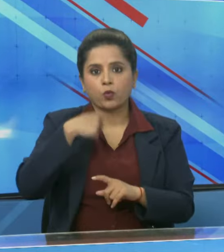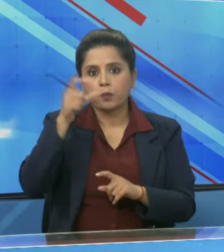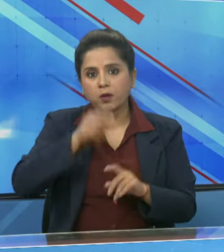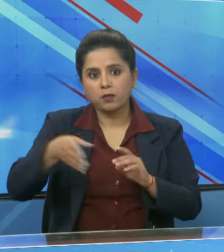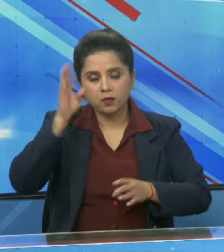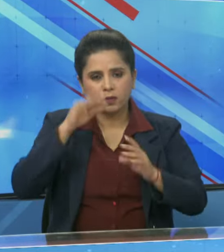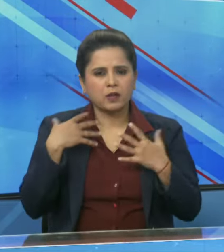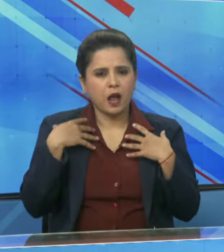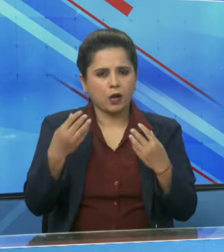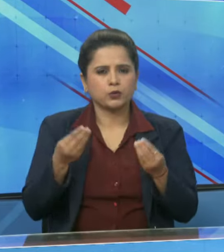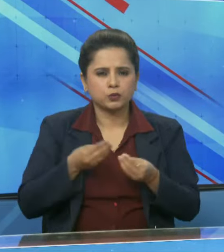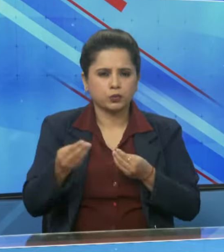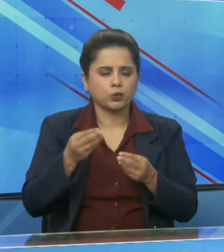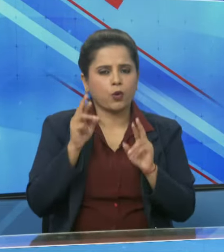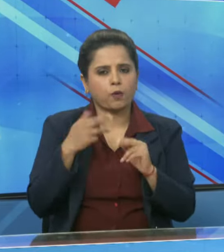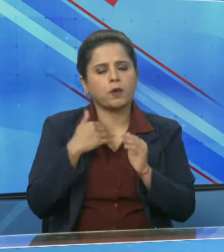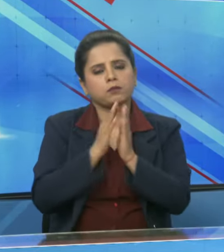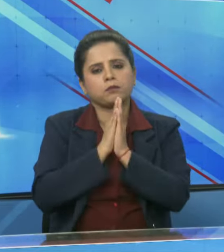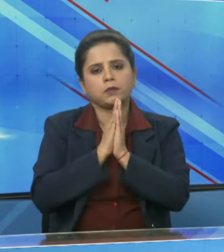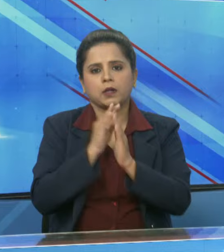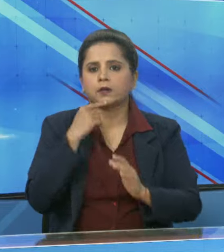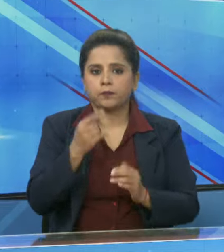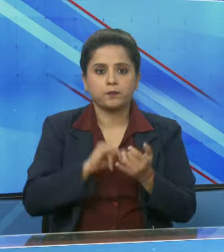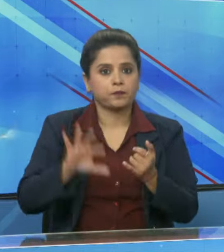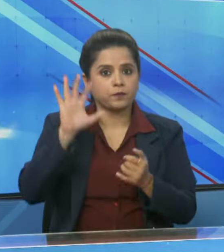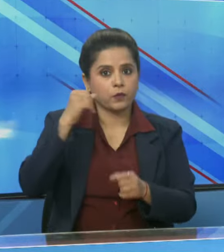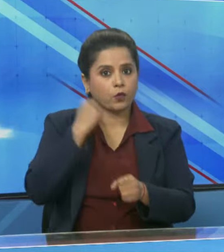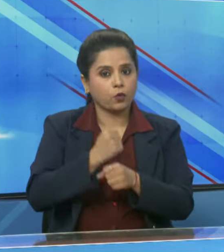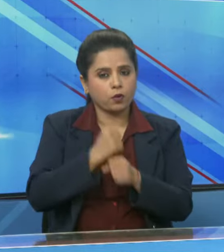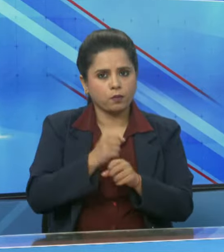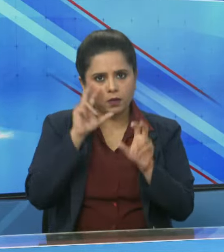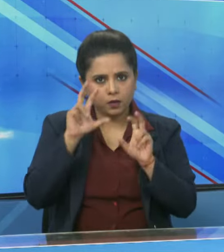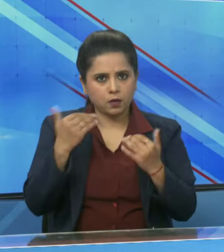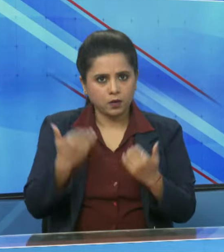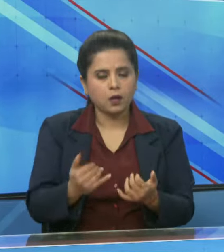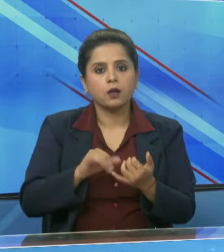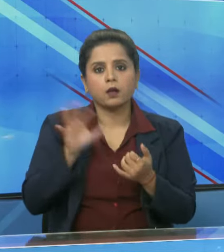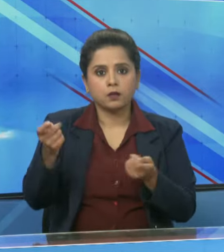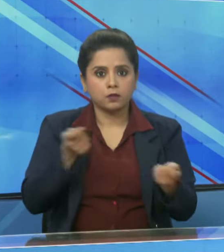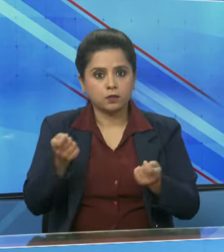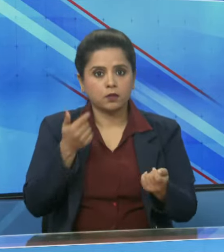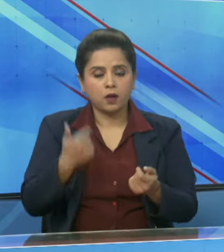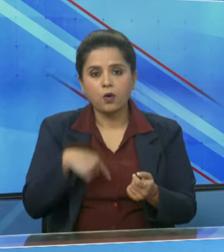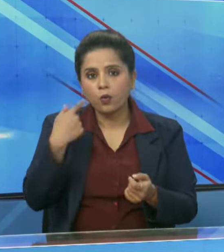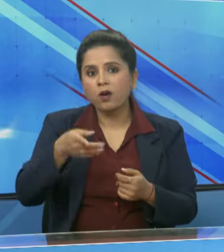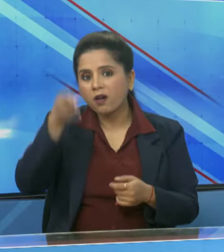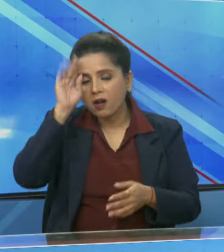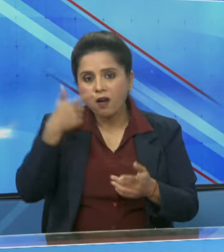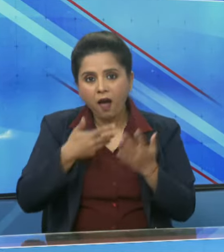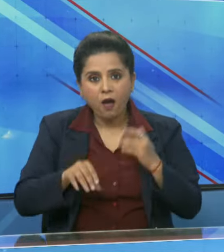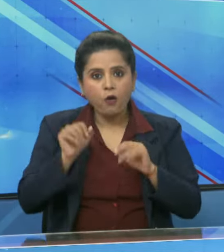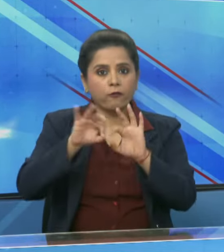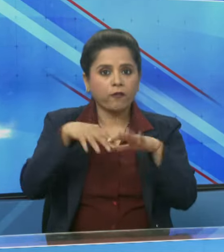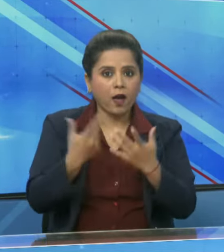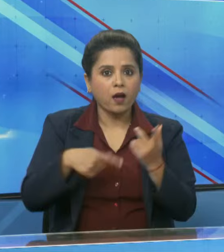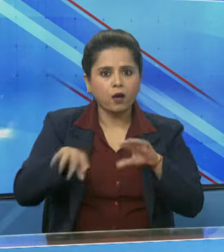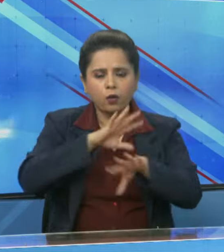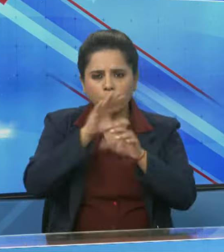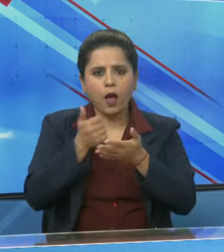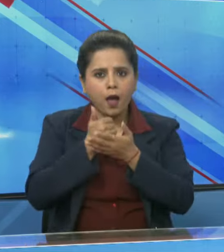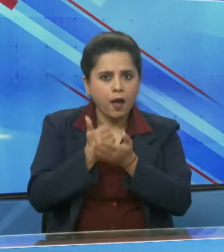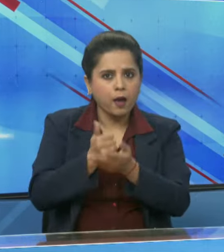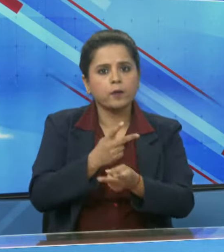के शीघ्र स्वस्थ होने की कामना करता हूं। राज्य सरकार की देखरेख में स्थानीय प्रशासन पीड़ितों और उनके परिजनों की हर संभव